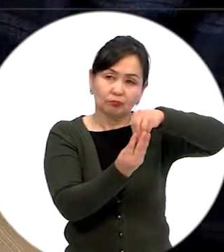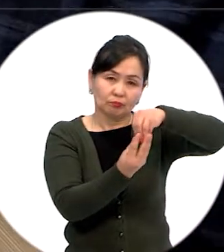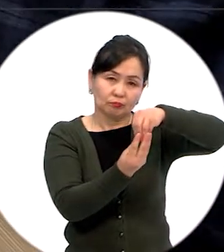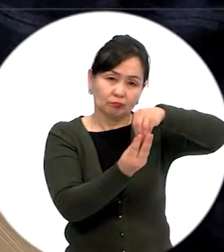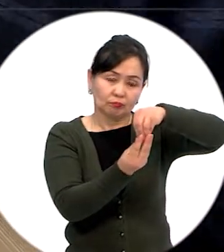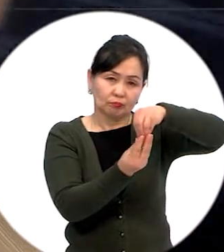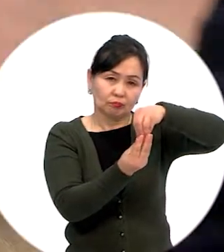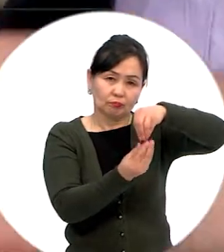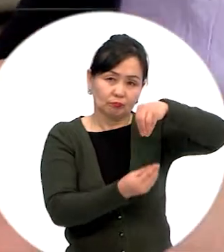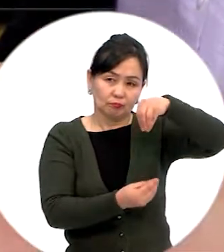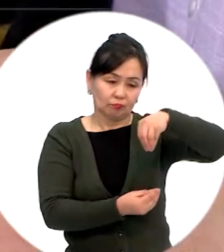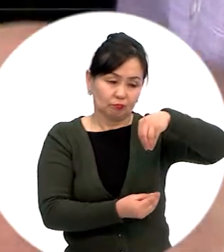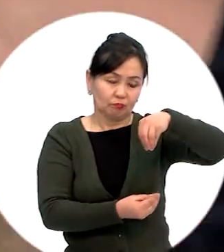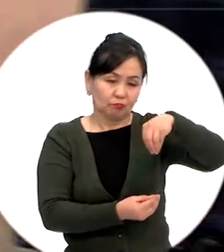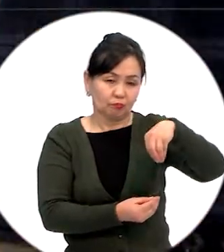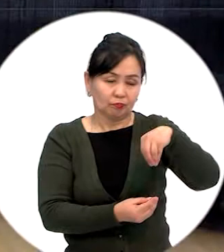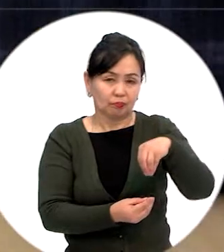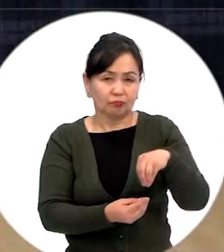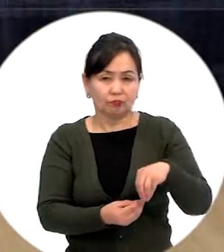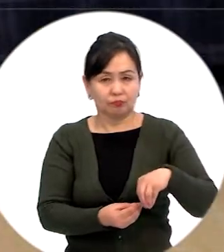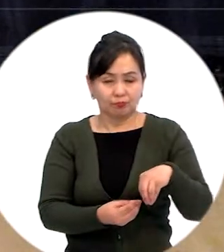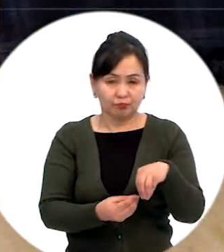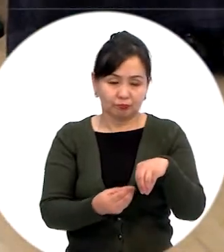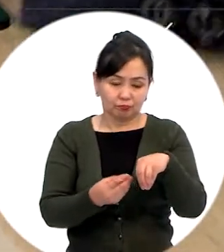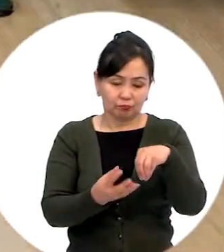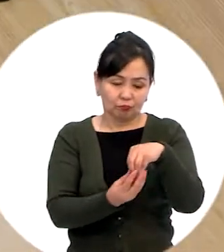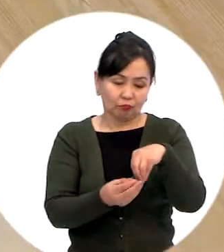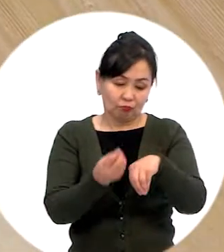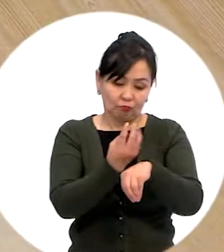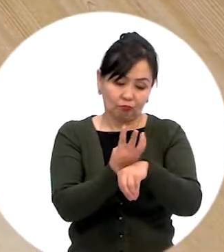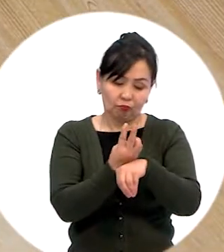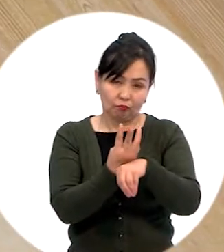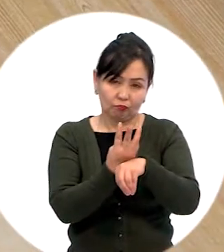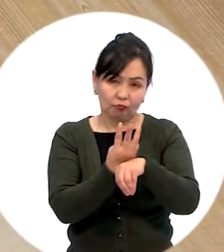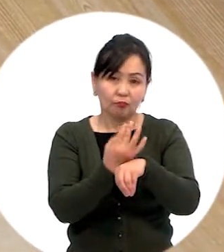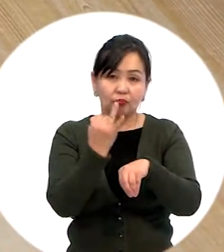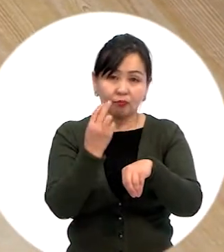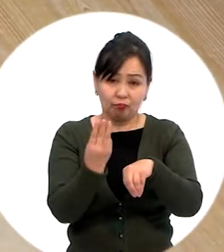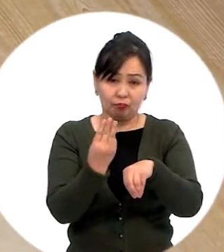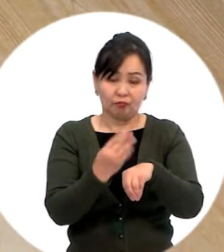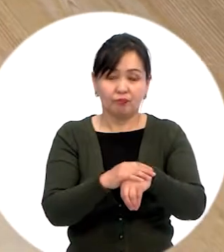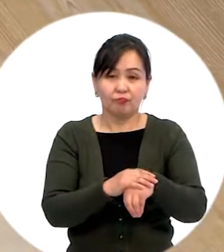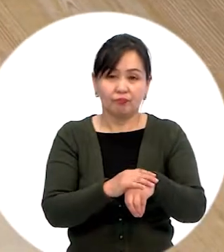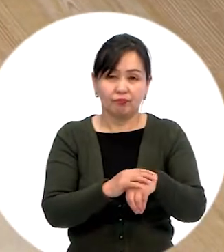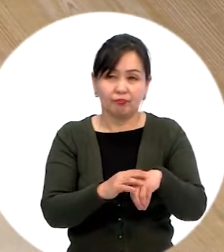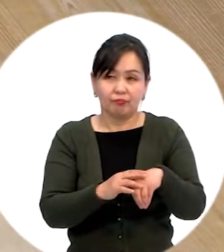За улаан манжинг маань хэлэг ураад ирлээ. Одоо бүгдээрээ ишин хийч. За ишин хийхэд